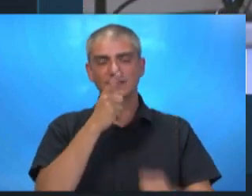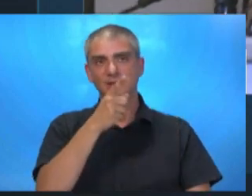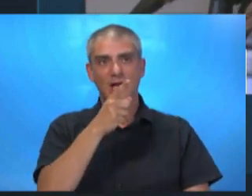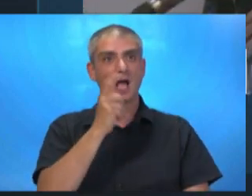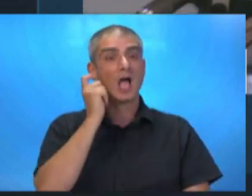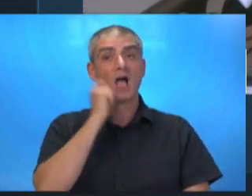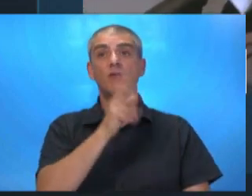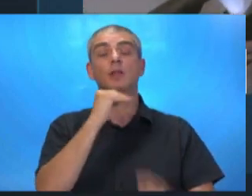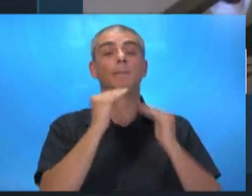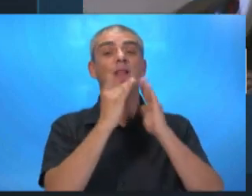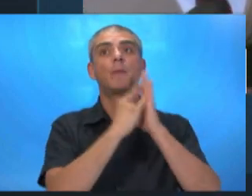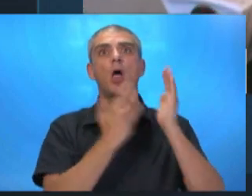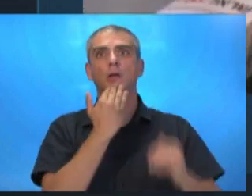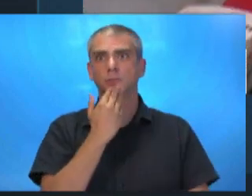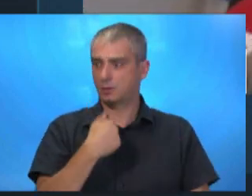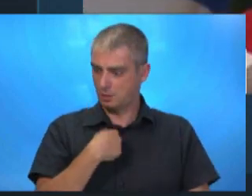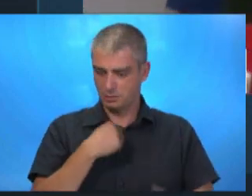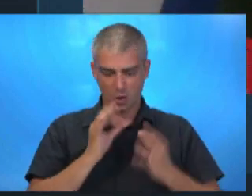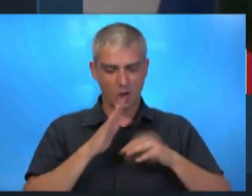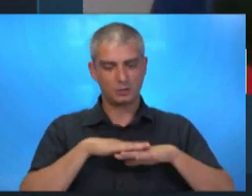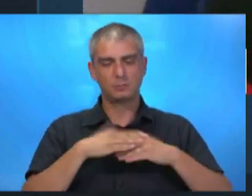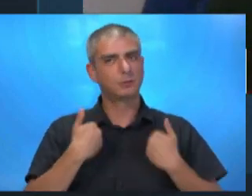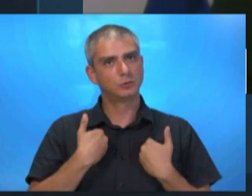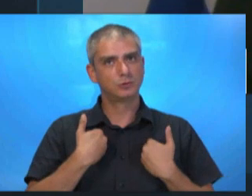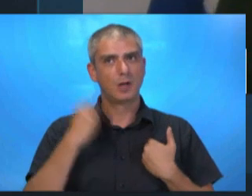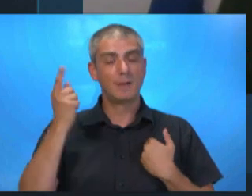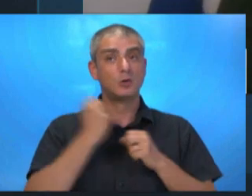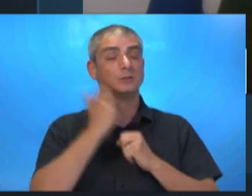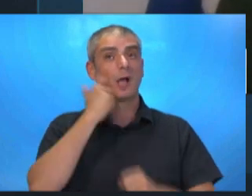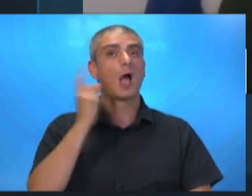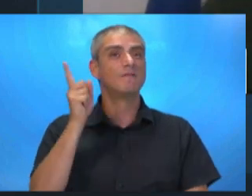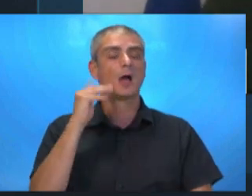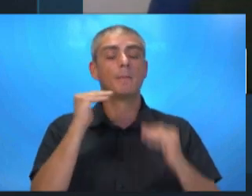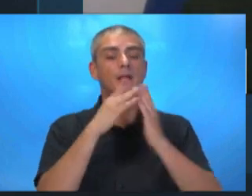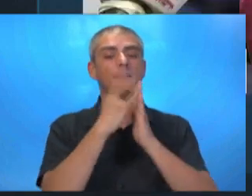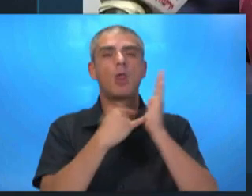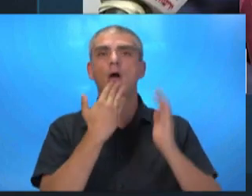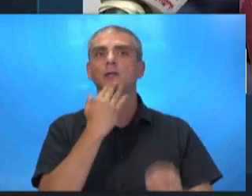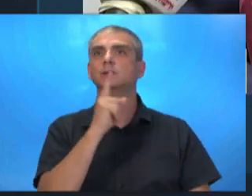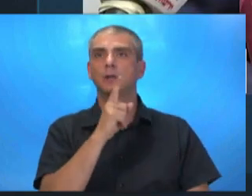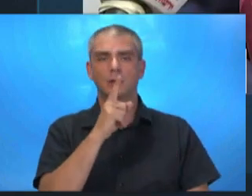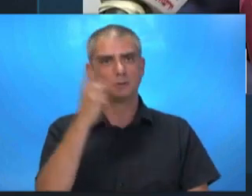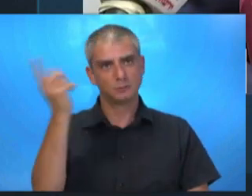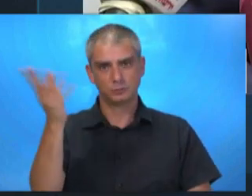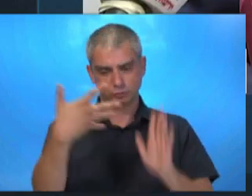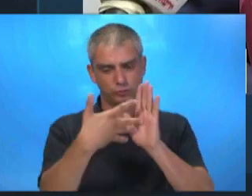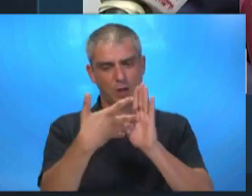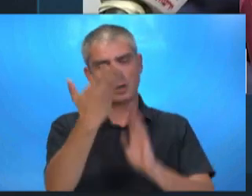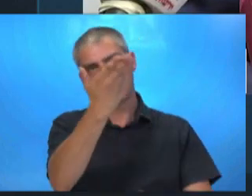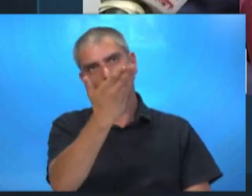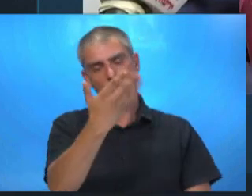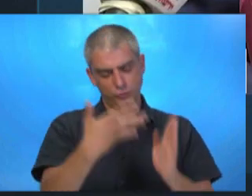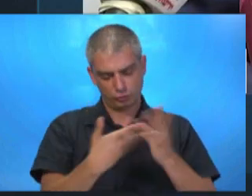פי החוק הישראלי. אני עורך דין במקצוע. הם עבירות על פי החוק הישראלי. אז שיחקרו אותי, יחקרו אותי